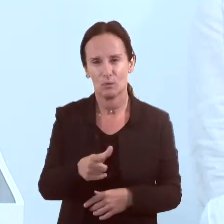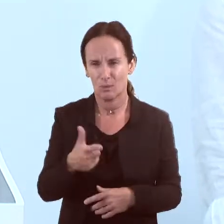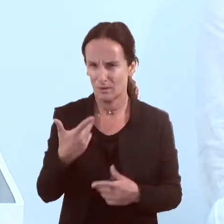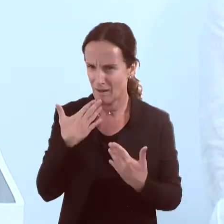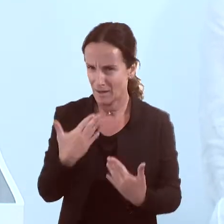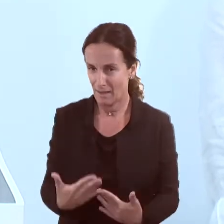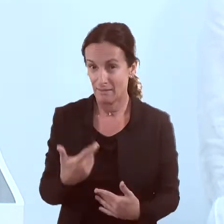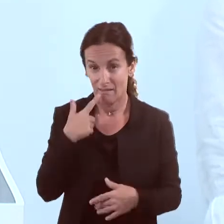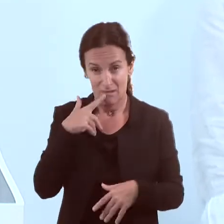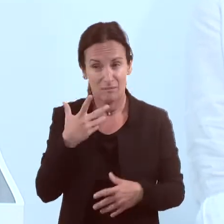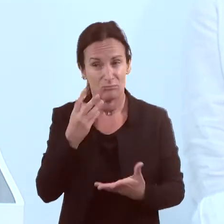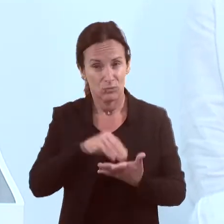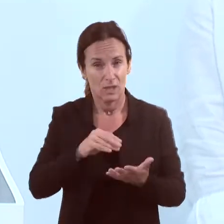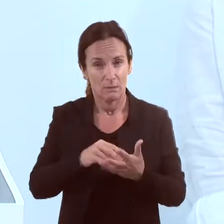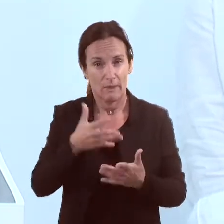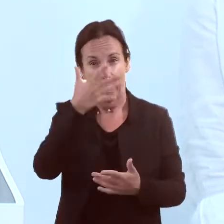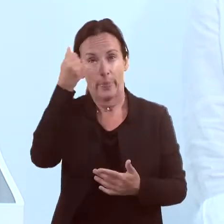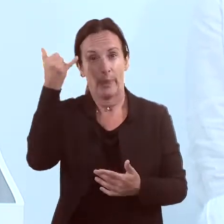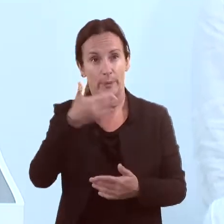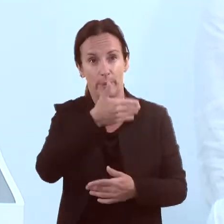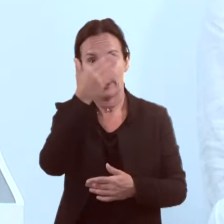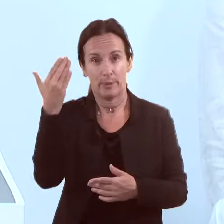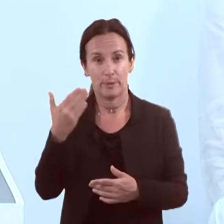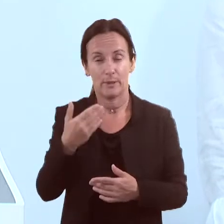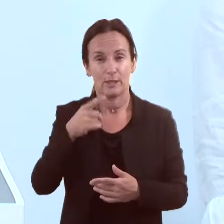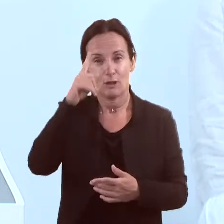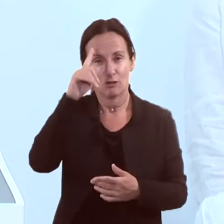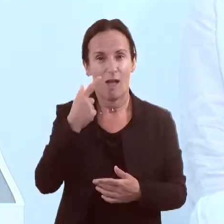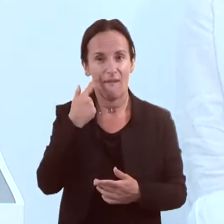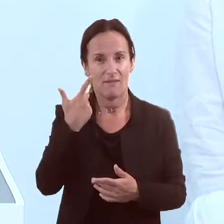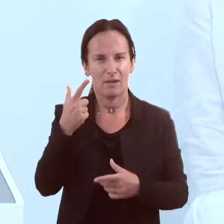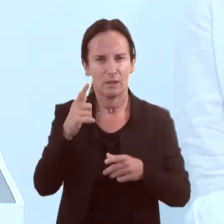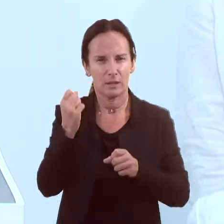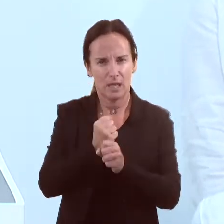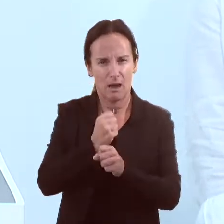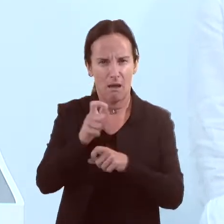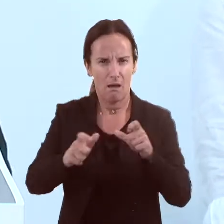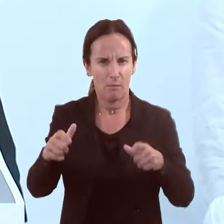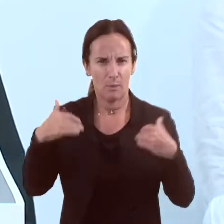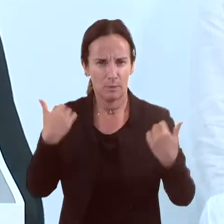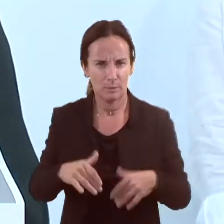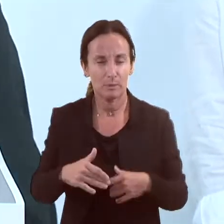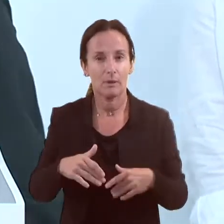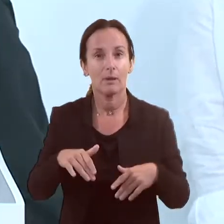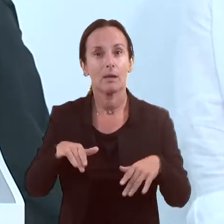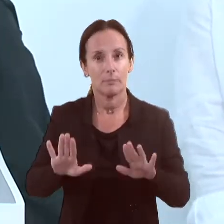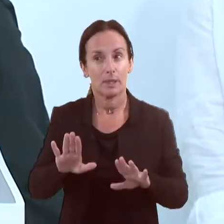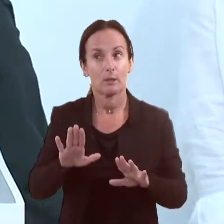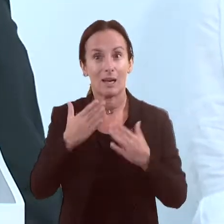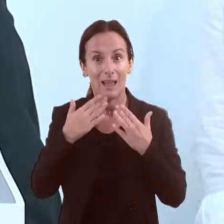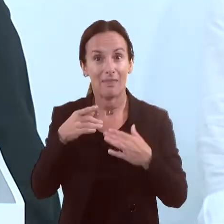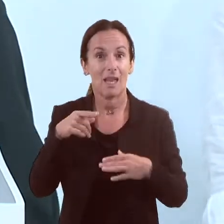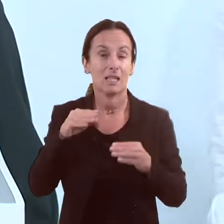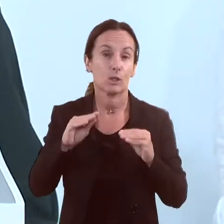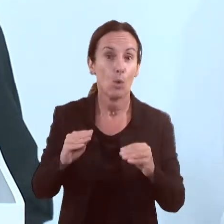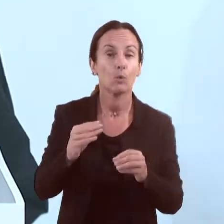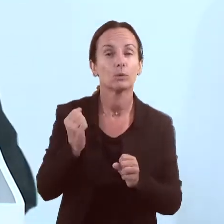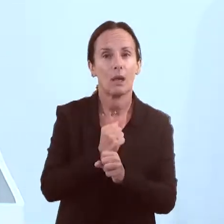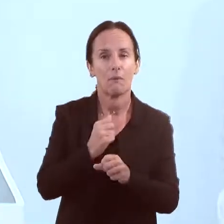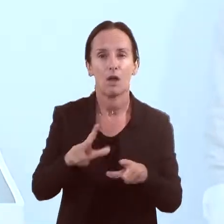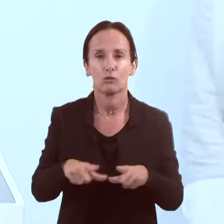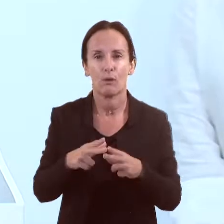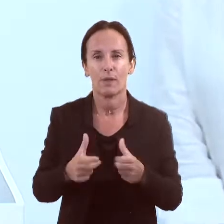no sabeu, que a vegades és poc visible, però que és molt important també per fer una societat més justa i més inclusiva. Passo la paraula a la vicepresidenta, Ana